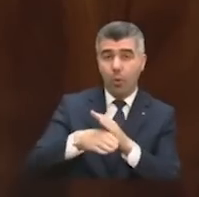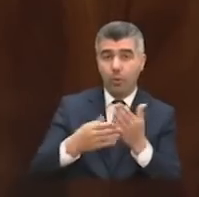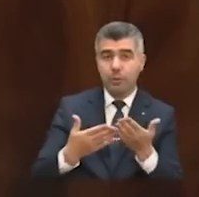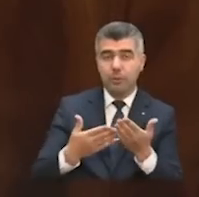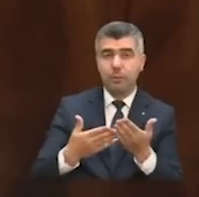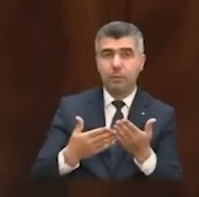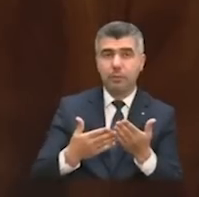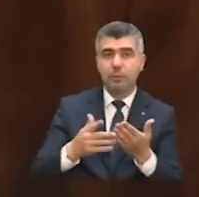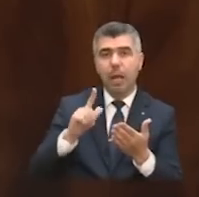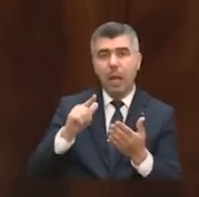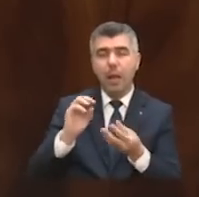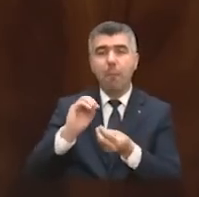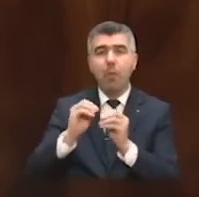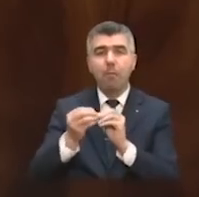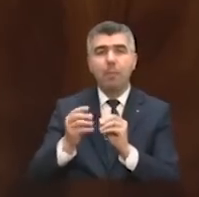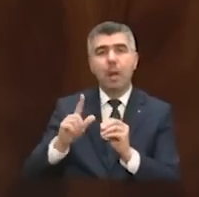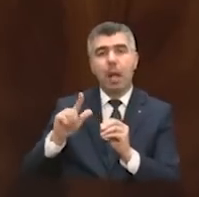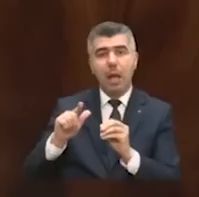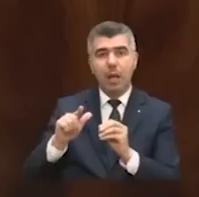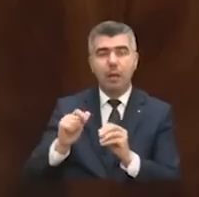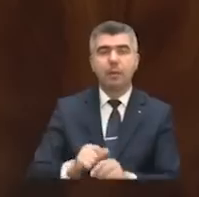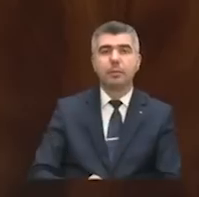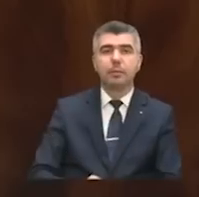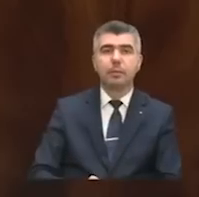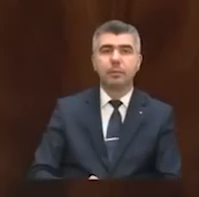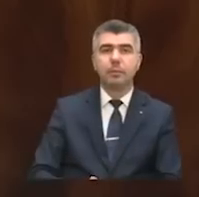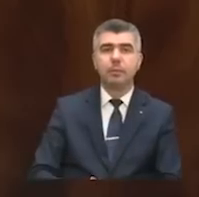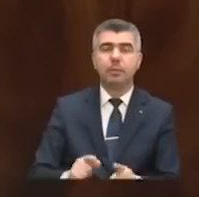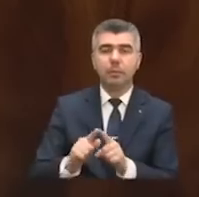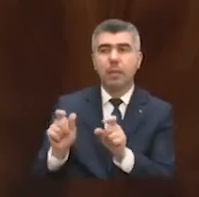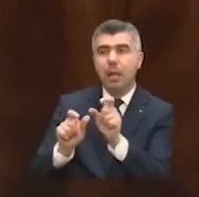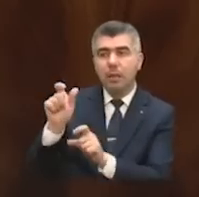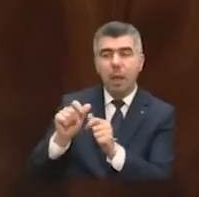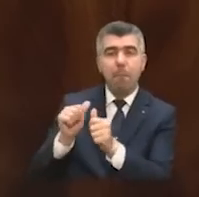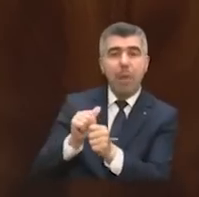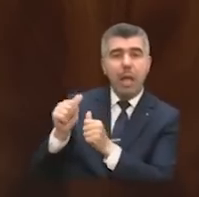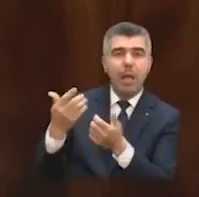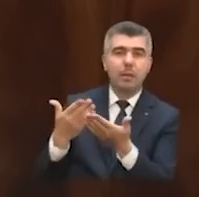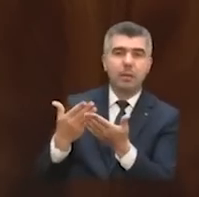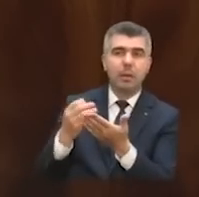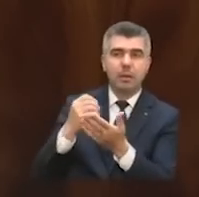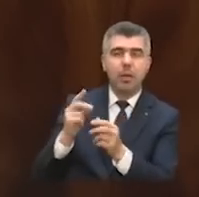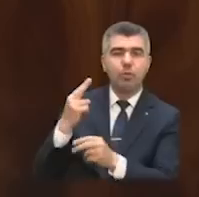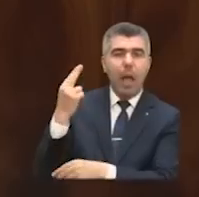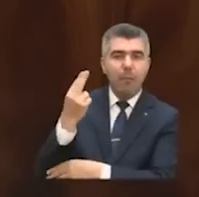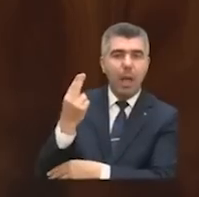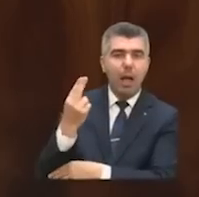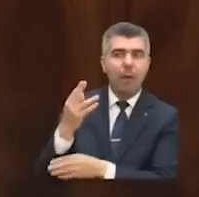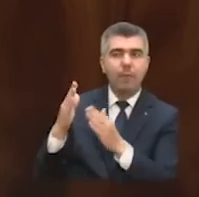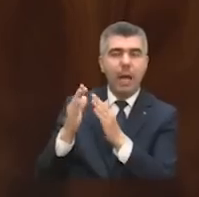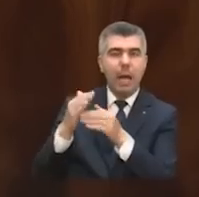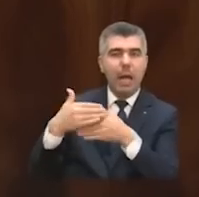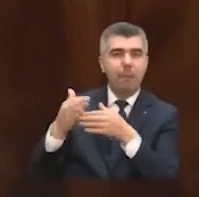يمكن كاين بعض المشاكل ديال افيكتيفمون ديال السكنه وديال هذا، غادي نطرق لهم من بعد،